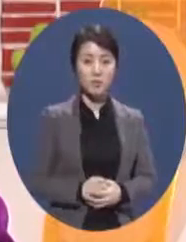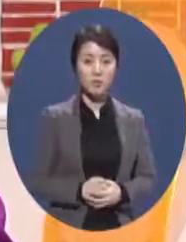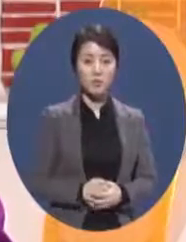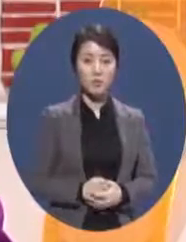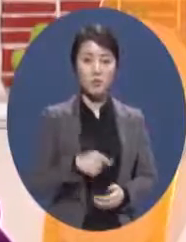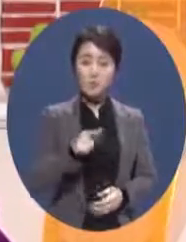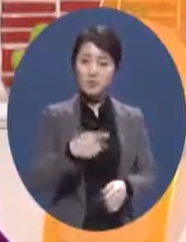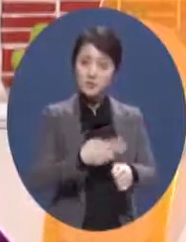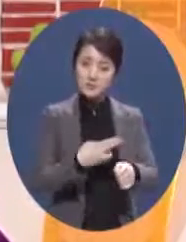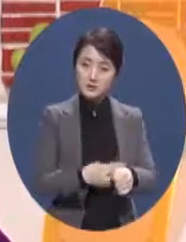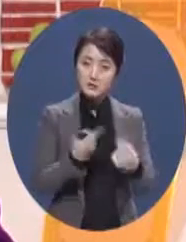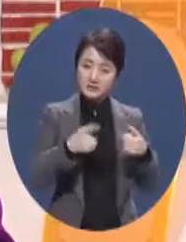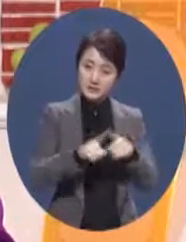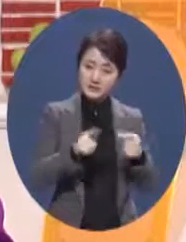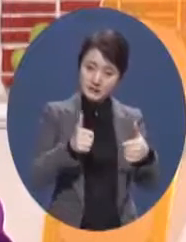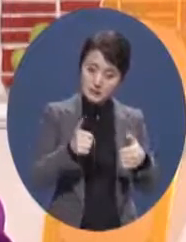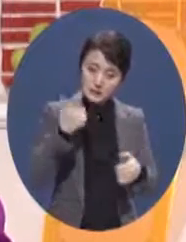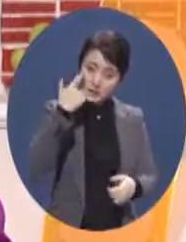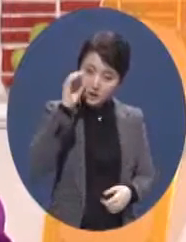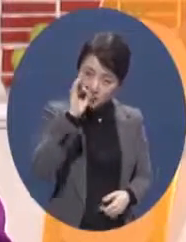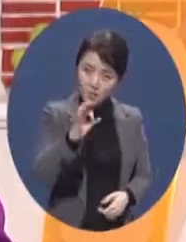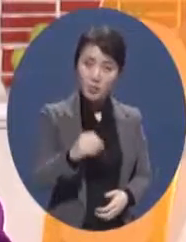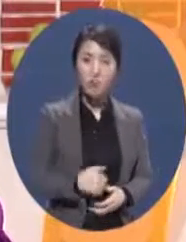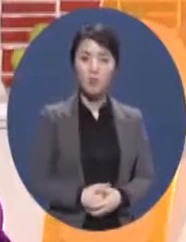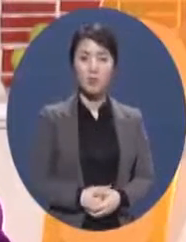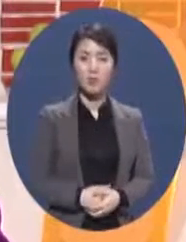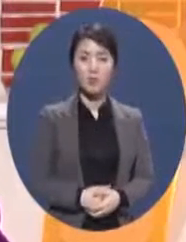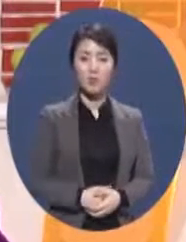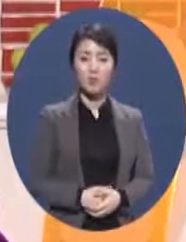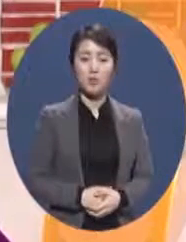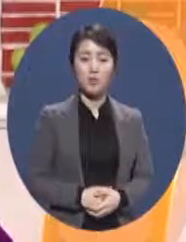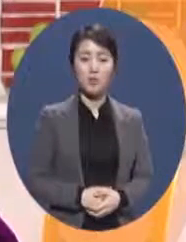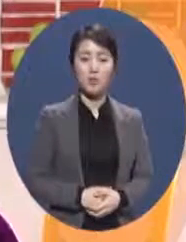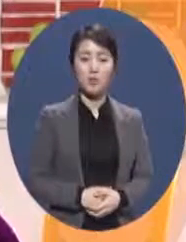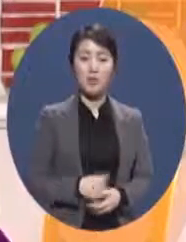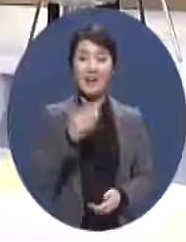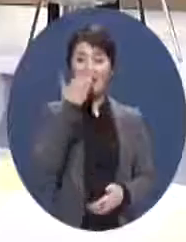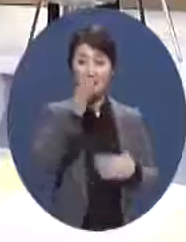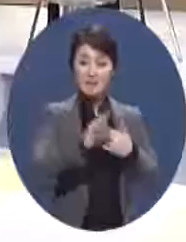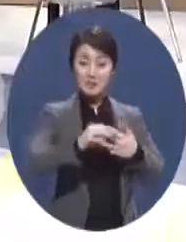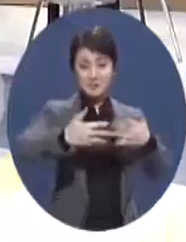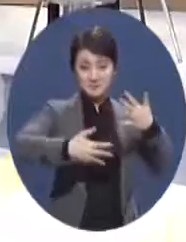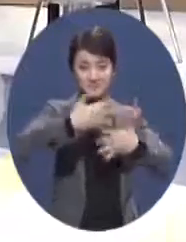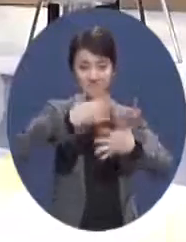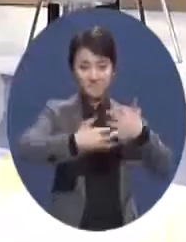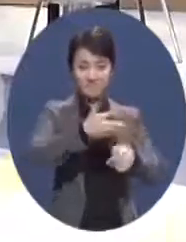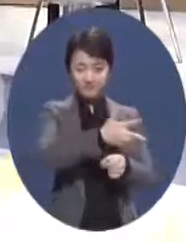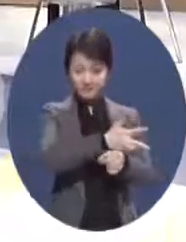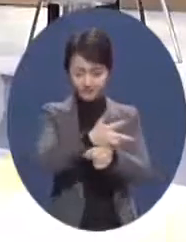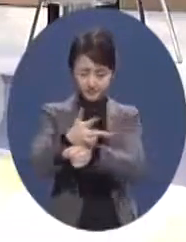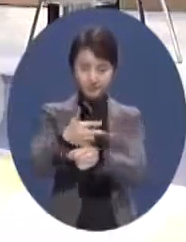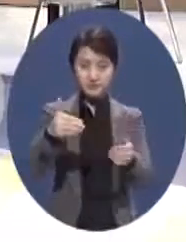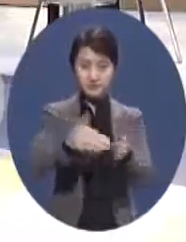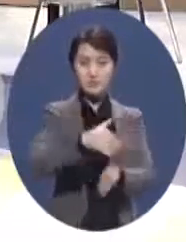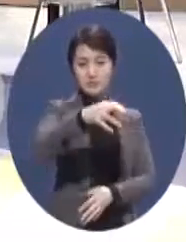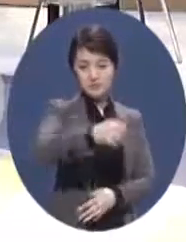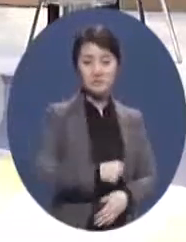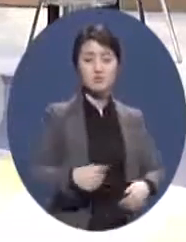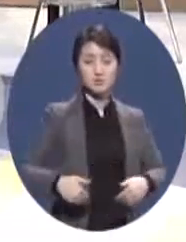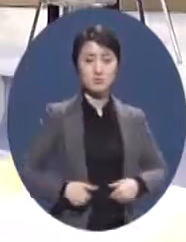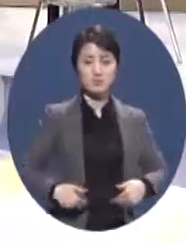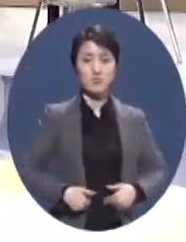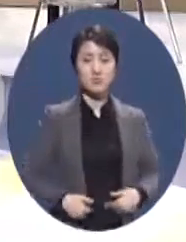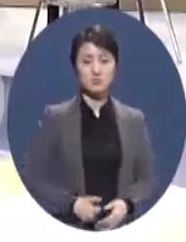좀 상세히 써달라고 하고 그다음에 제가 주로 이제 동영상 촬영까지 좀 해서 가지고 오십시오라고 얘기를 하거든요. 직접 어린이집에서